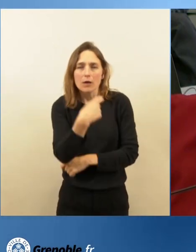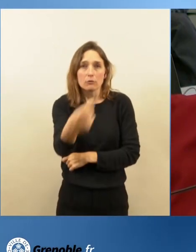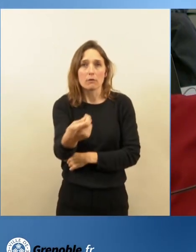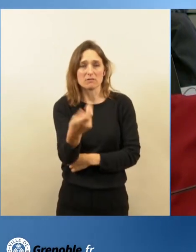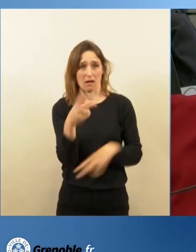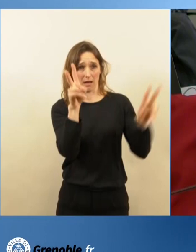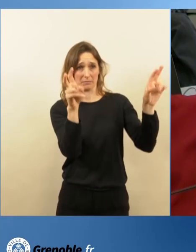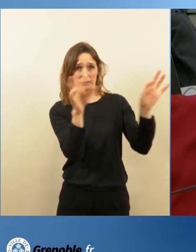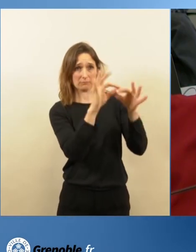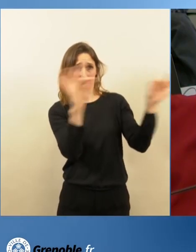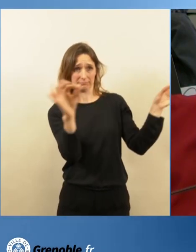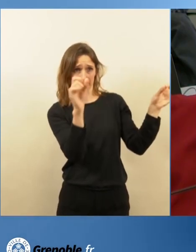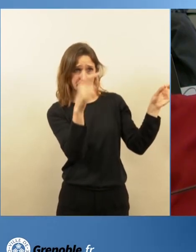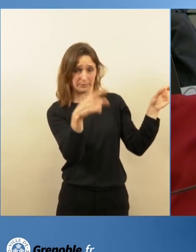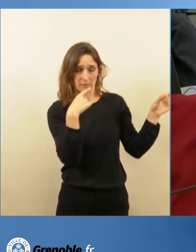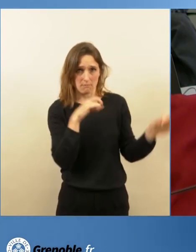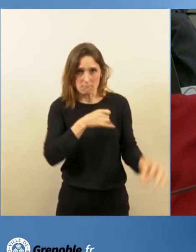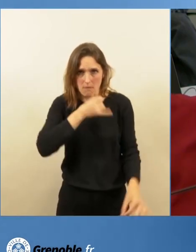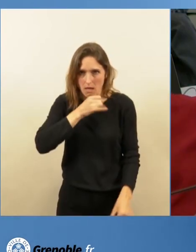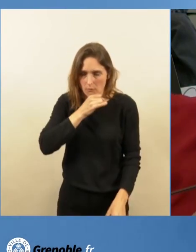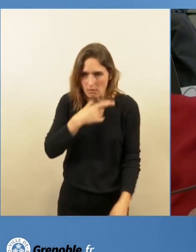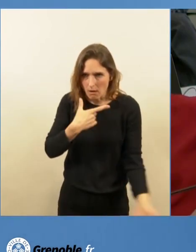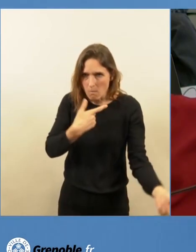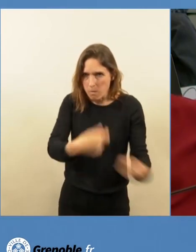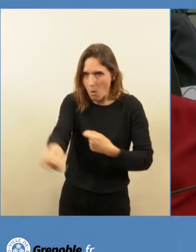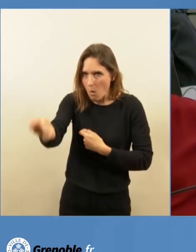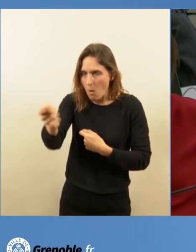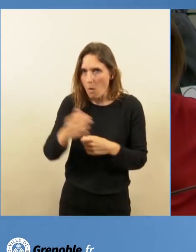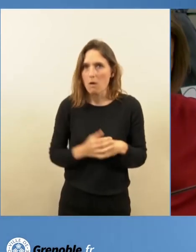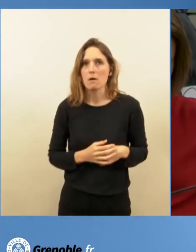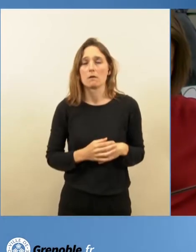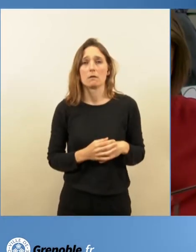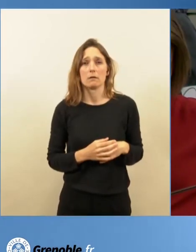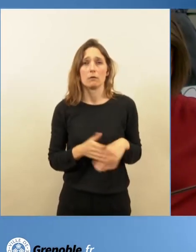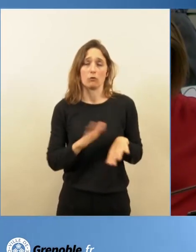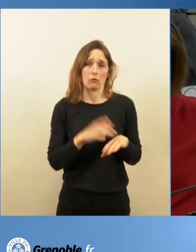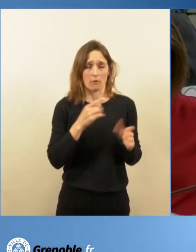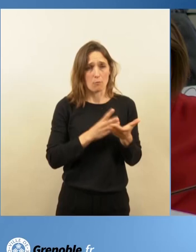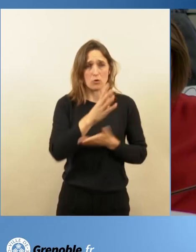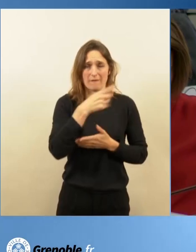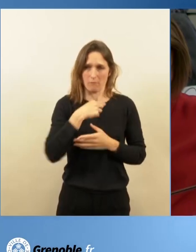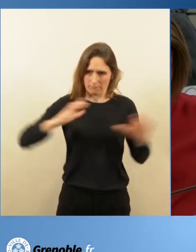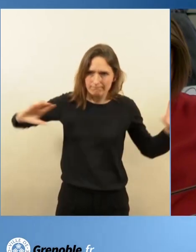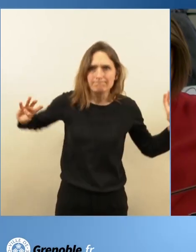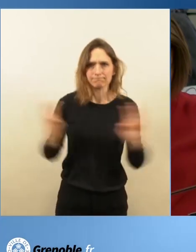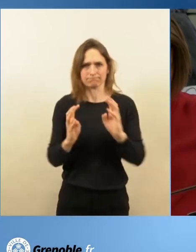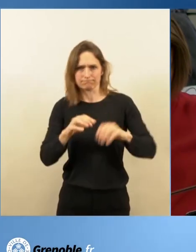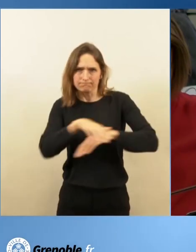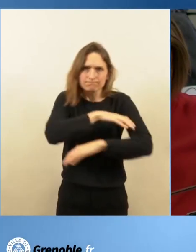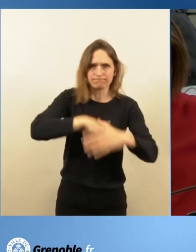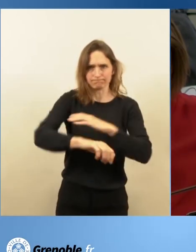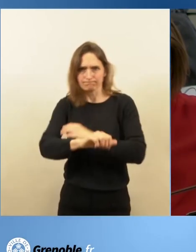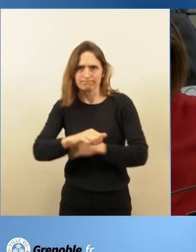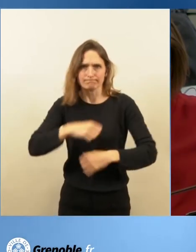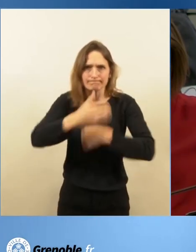particulièrement maladroite et non avenue alors que le projet devrait nous rassembler plus tôt et vous dire aussi